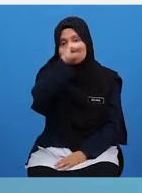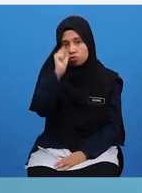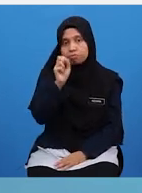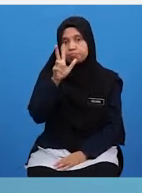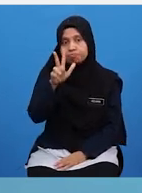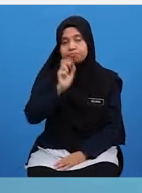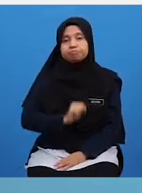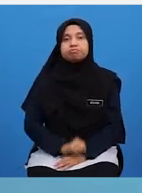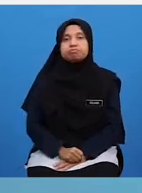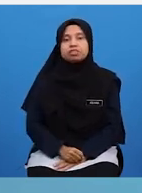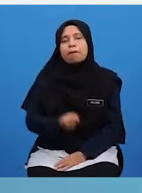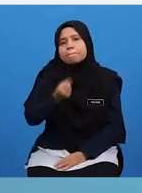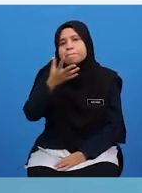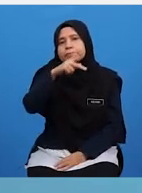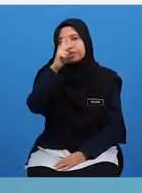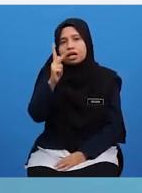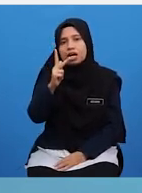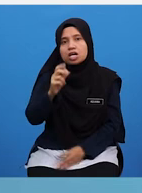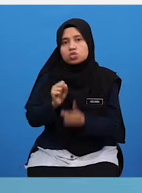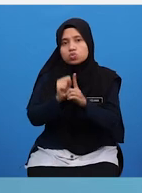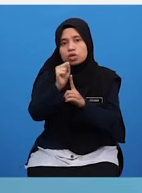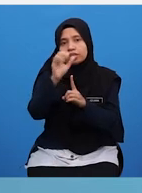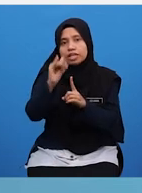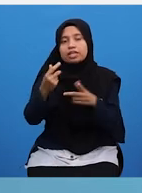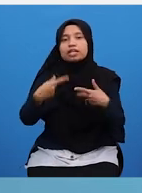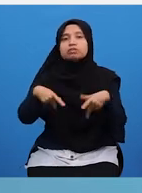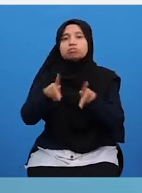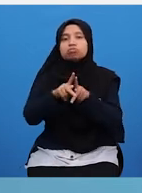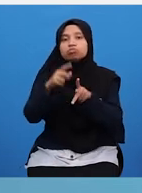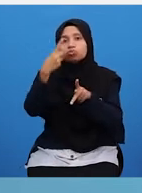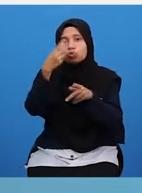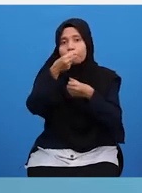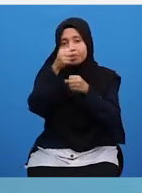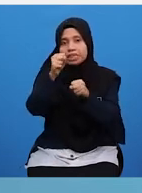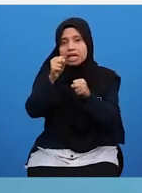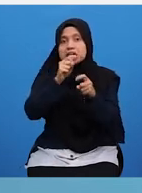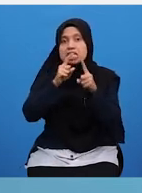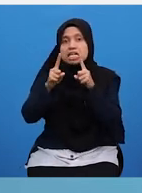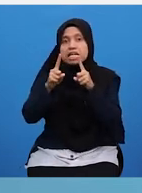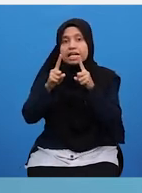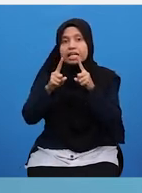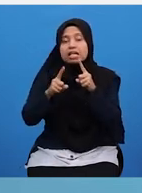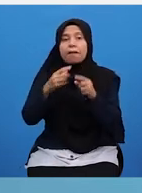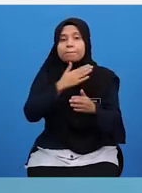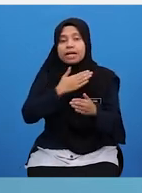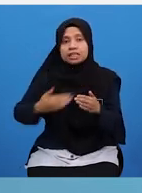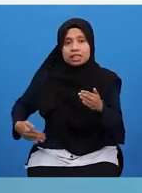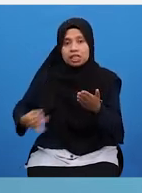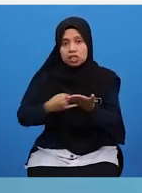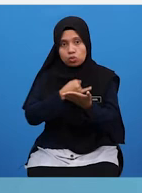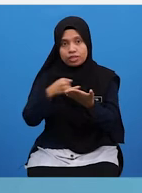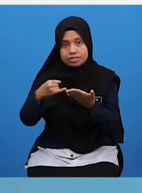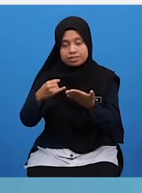Soalan ketiga, berapakah sukatan yang diperlukan bagi penyediaan lilin batik